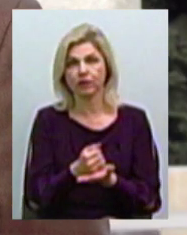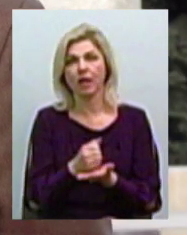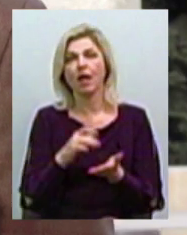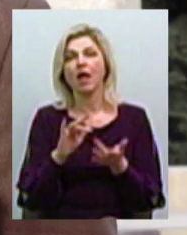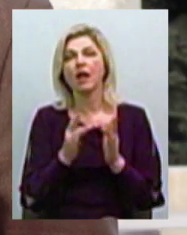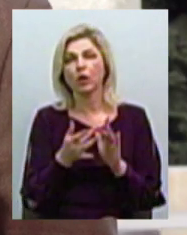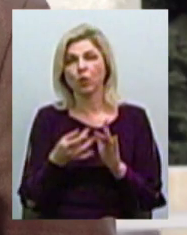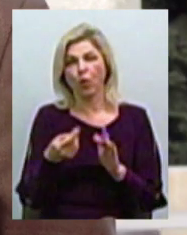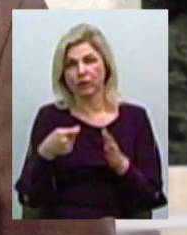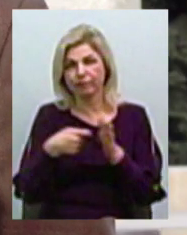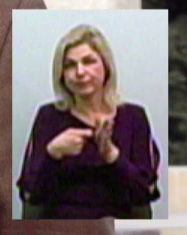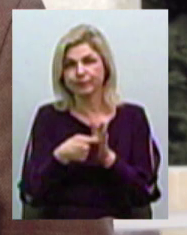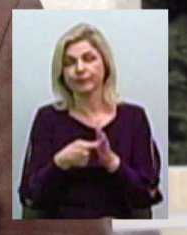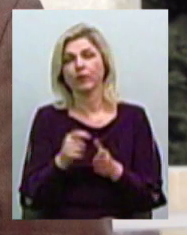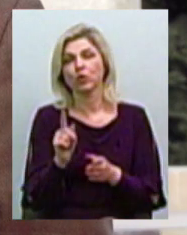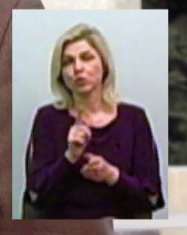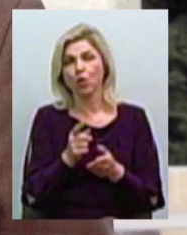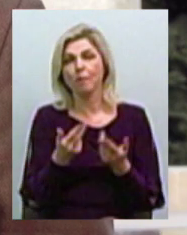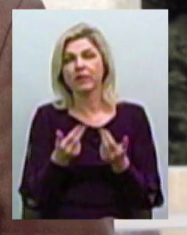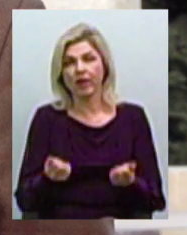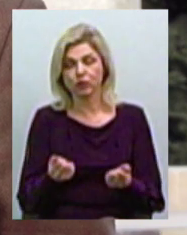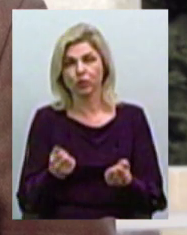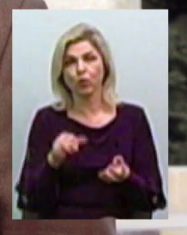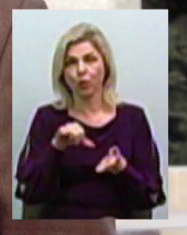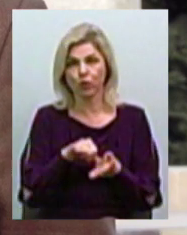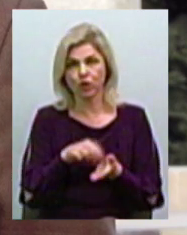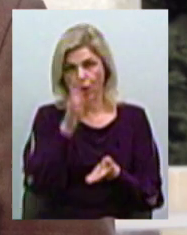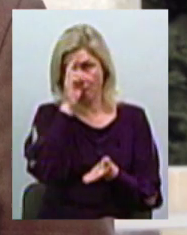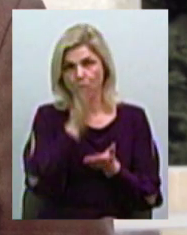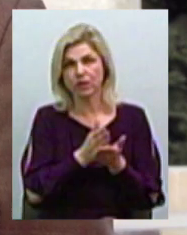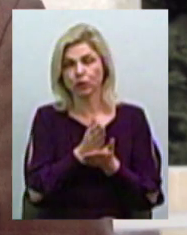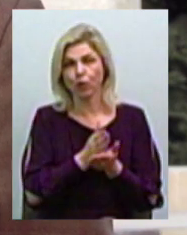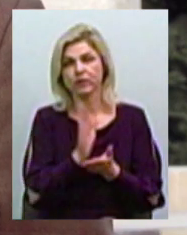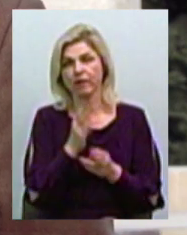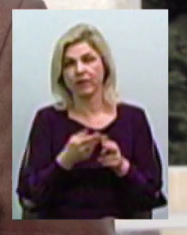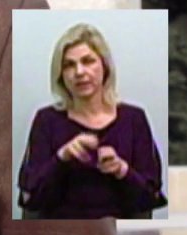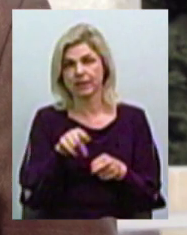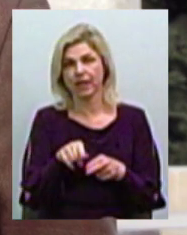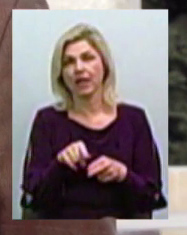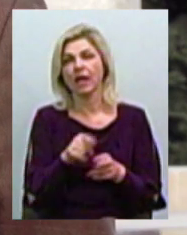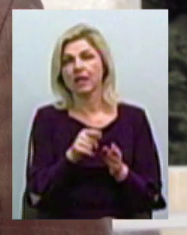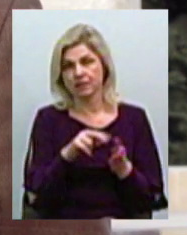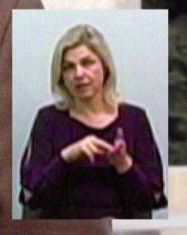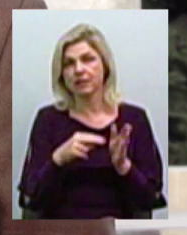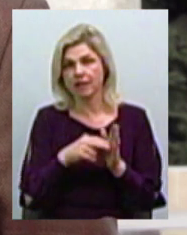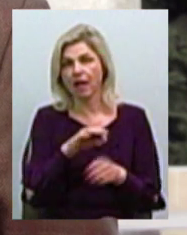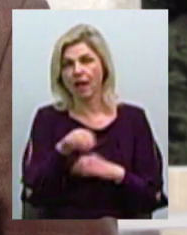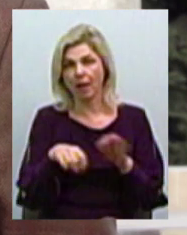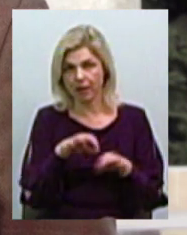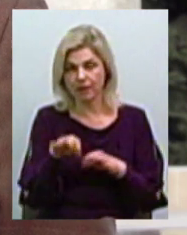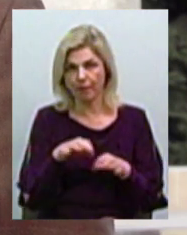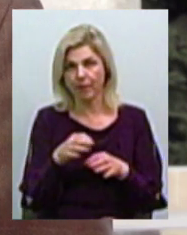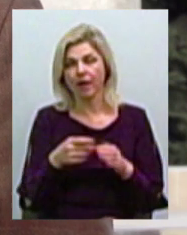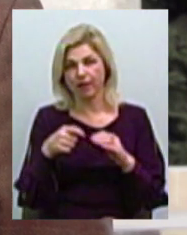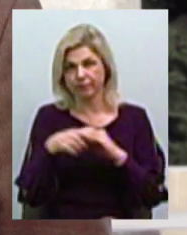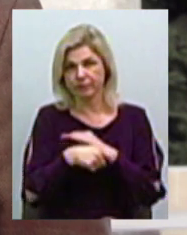електронні носії, які підтверджують участь посадовців у цій схемі. Обшуки так само проводяться